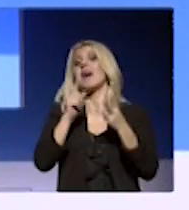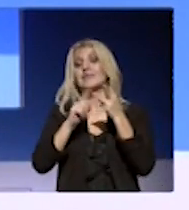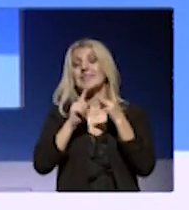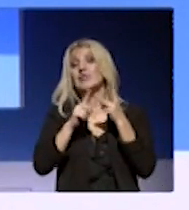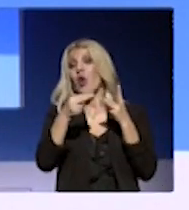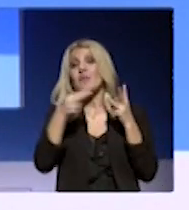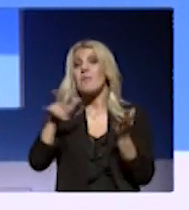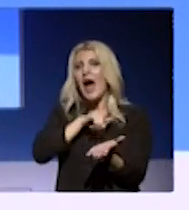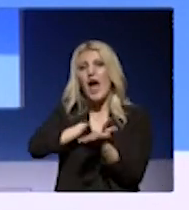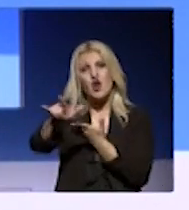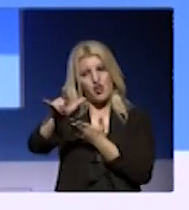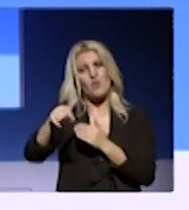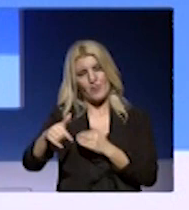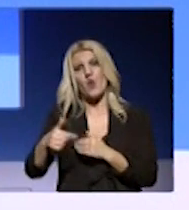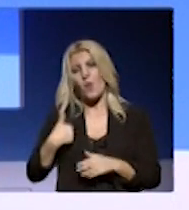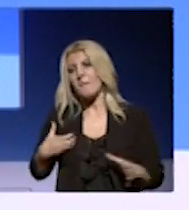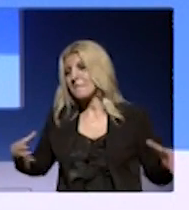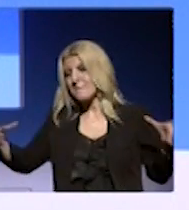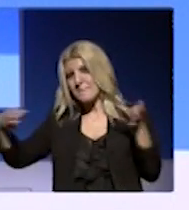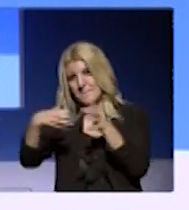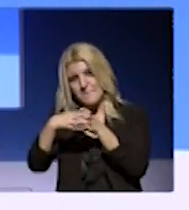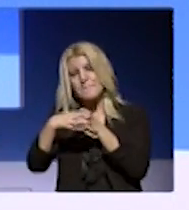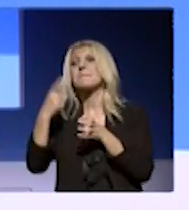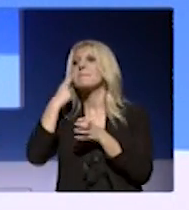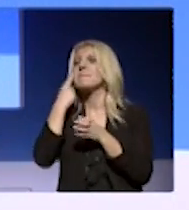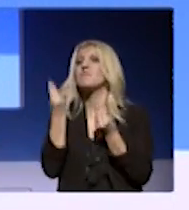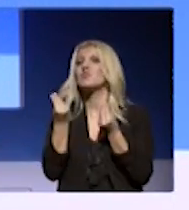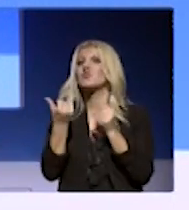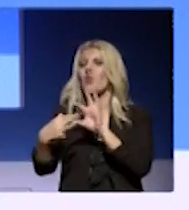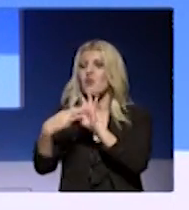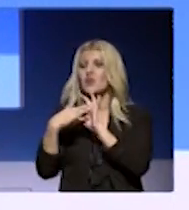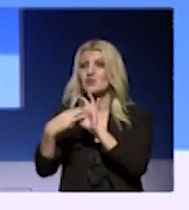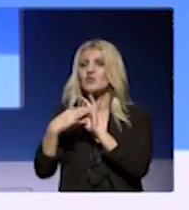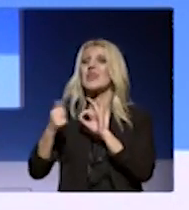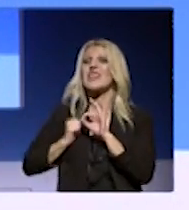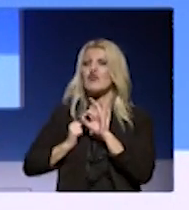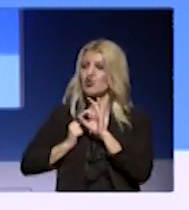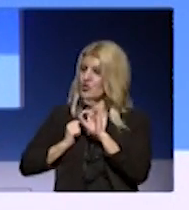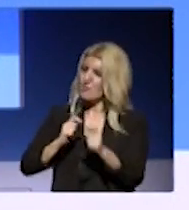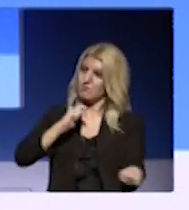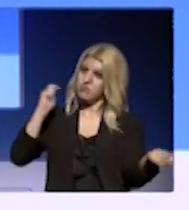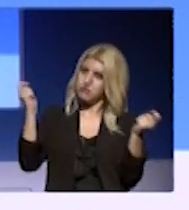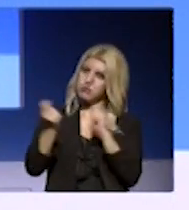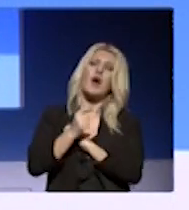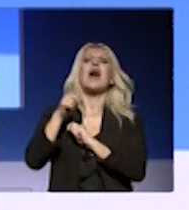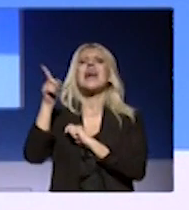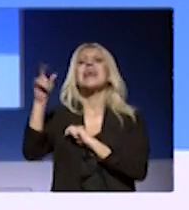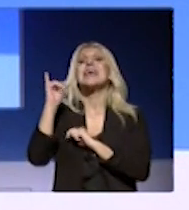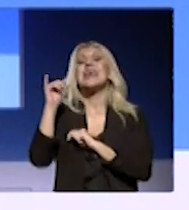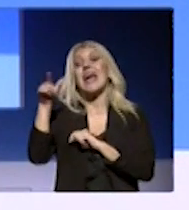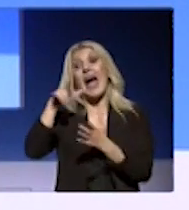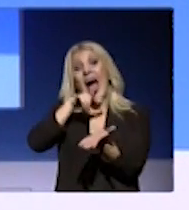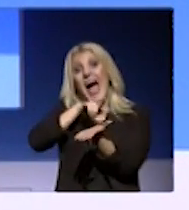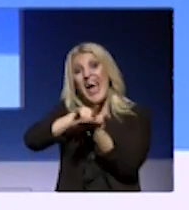μέσα από ένα σχήμα σύμπραξης με τον ιδιωτικό τομέα, το αεροδρόμιο της Καλαμάτας,